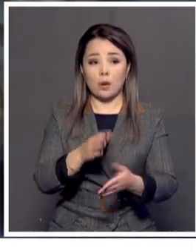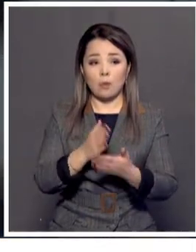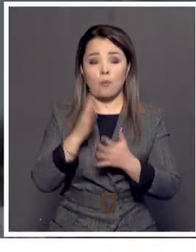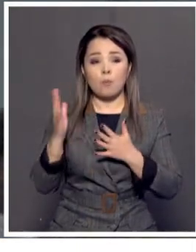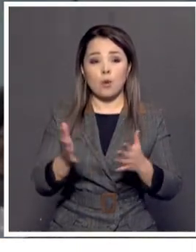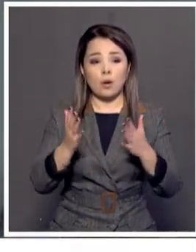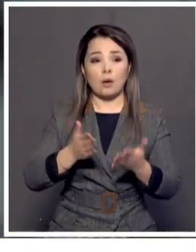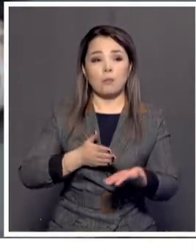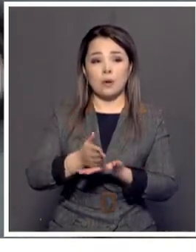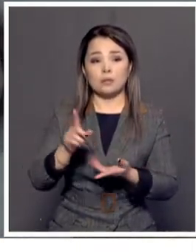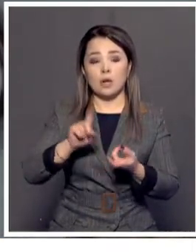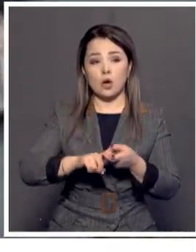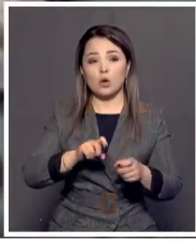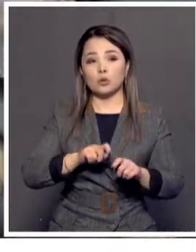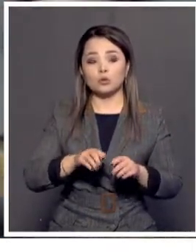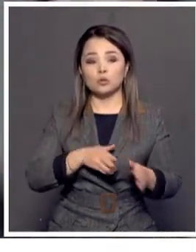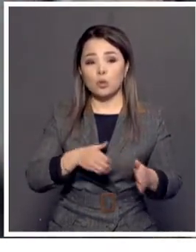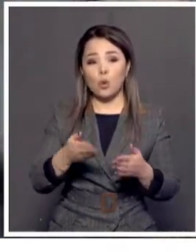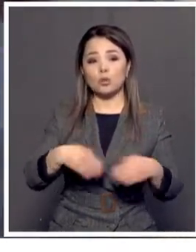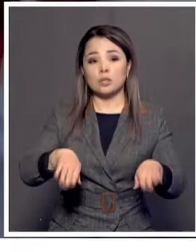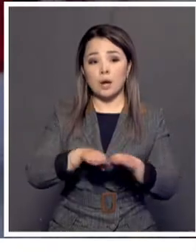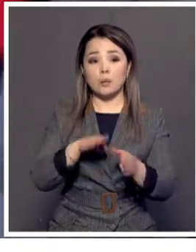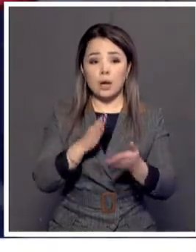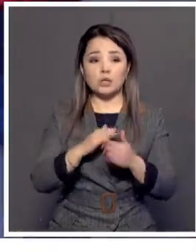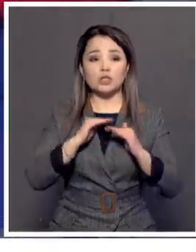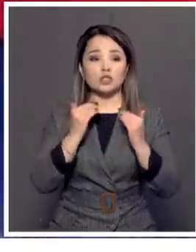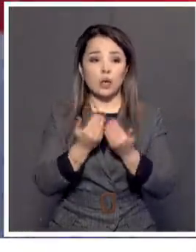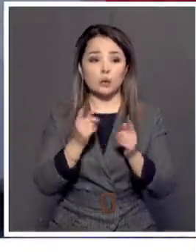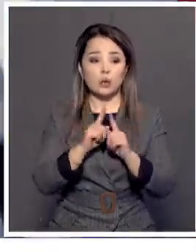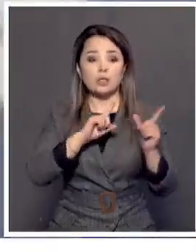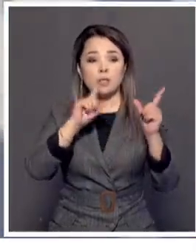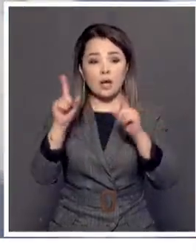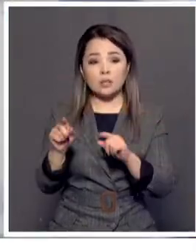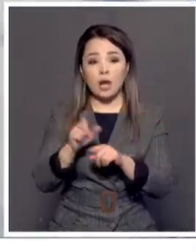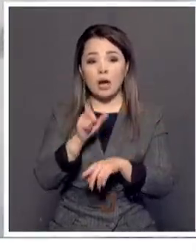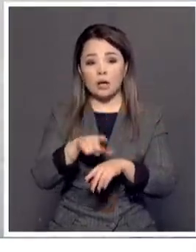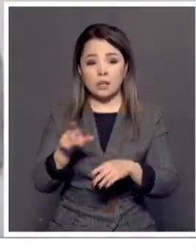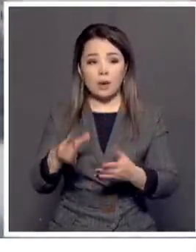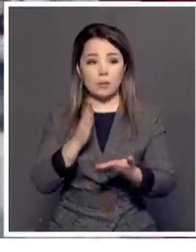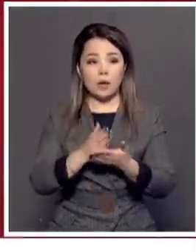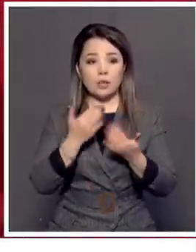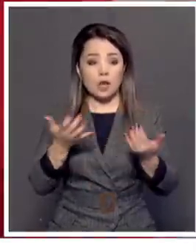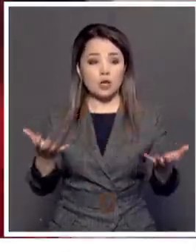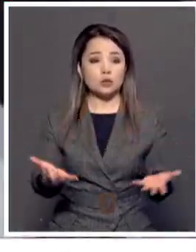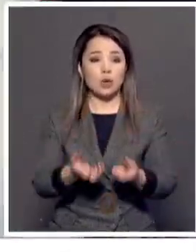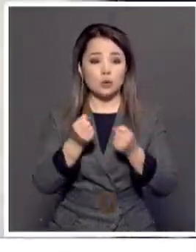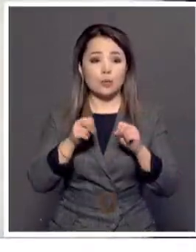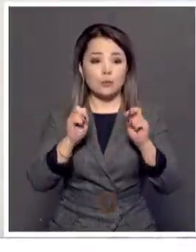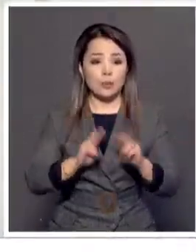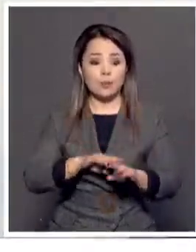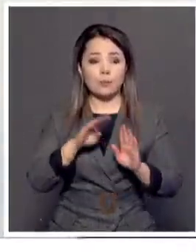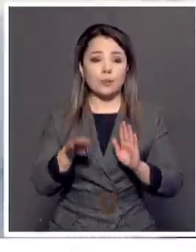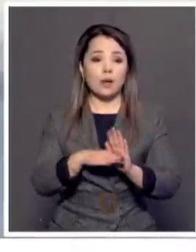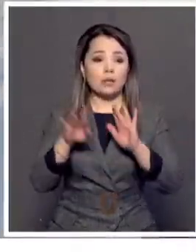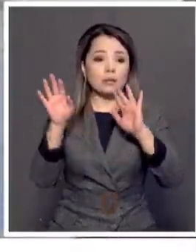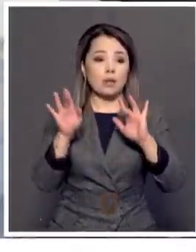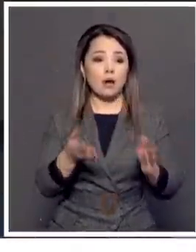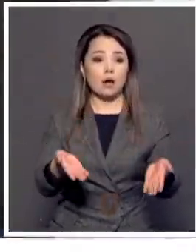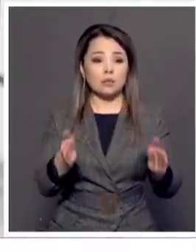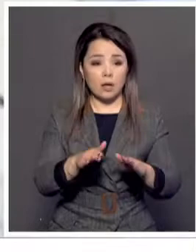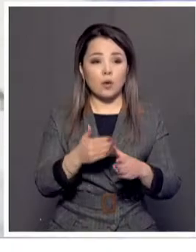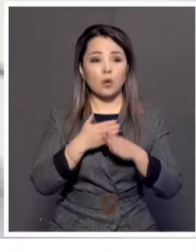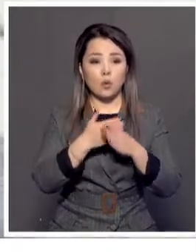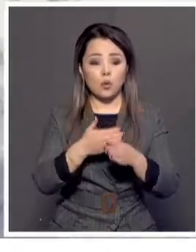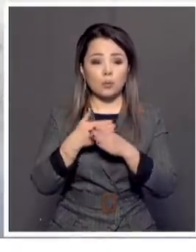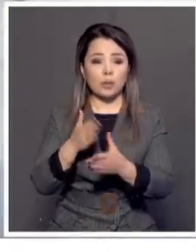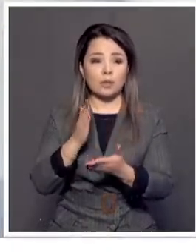бірнеше бағыт бойынша жолдар жабылған. Дегенмен шектеуге дейін сапарға шығып кеткендер болды. Сондықтан құтқарушыларға қар құрсауында қалған көліктерді шығаруға тура